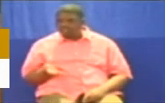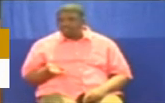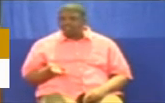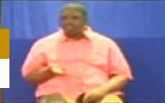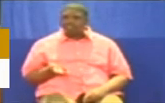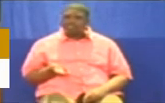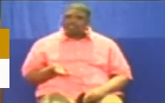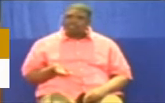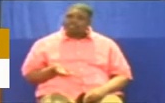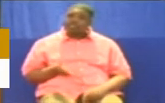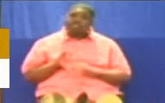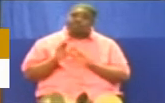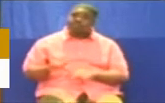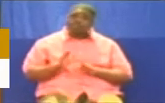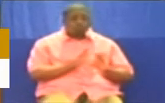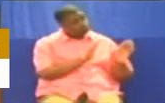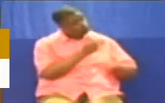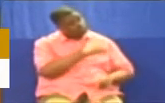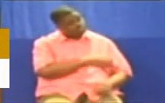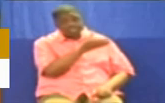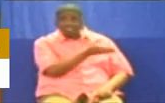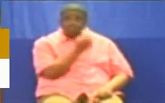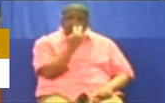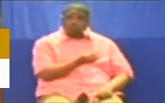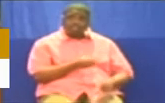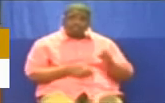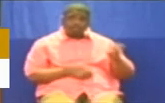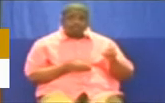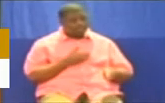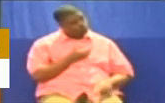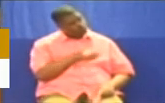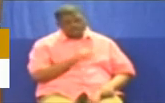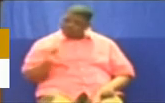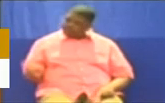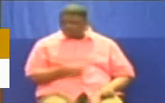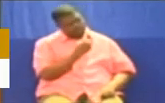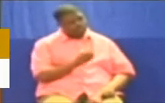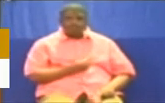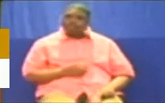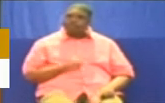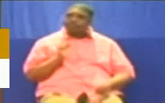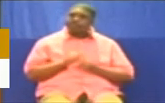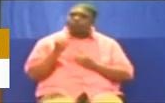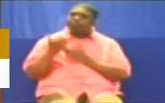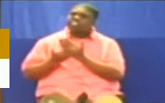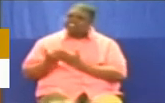si ingebaki kwenu waziri, mkiona kwamba hapa anastahili kwenda mnamwambia. Maana yeye ni mambo ya nchi, lazima waziri upime